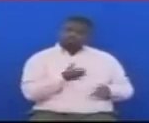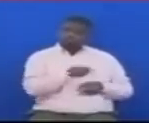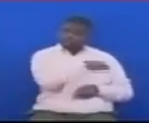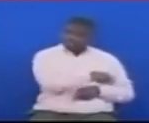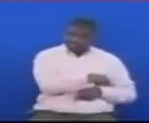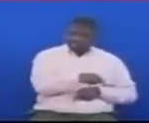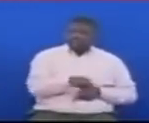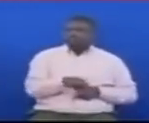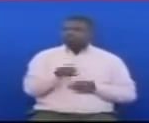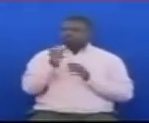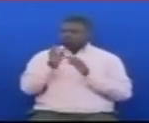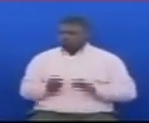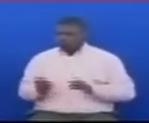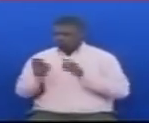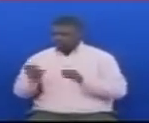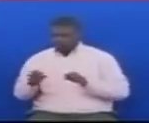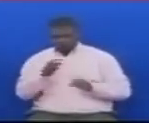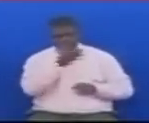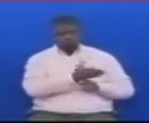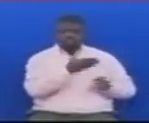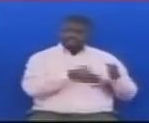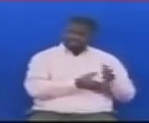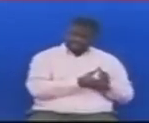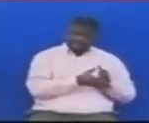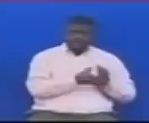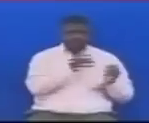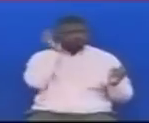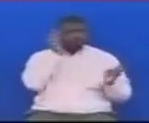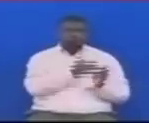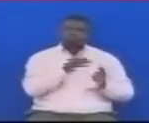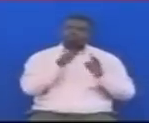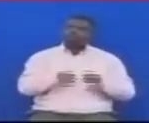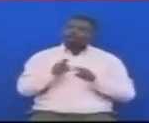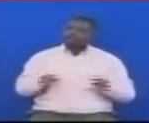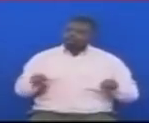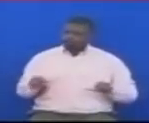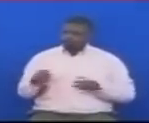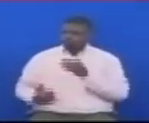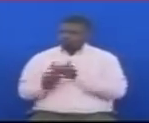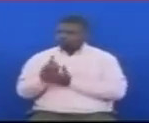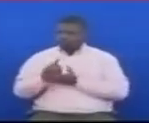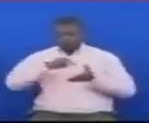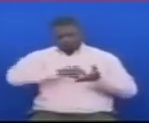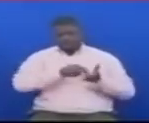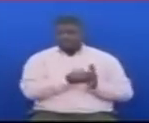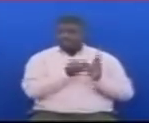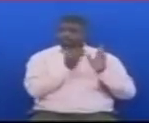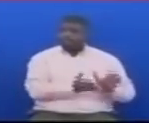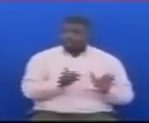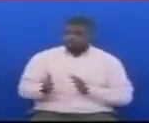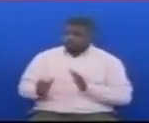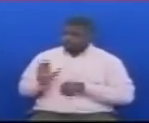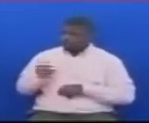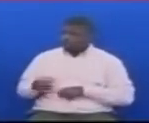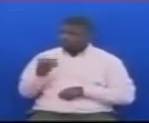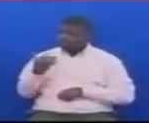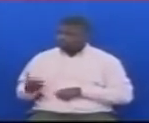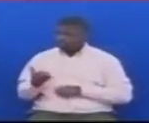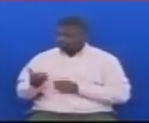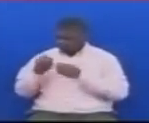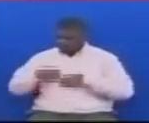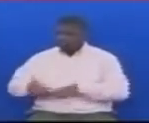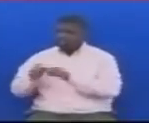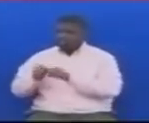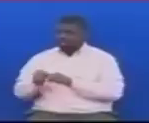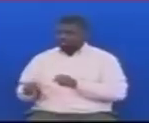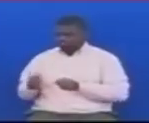na kujenga majengo ya mahakama nchini kulingana na mpango mkakati wa miaka mitano ambao umeendelea kutekeleza kwa awamu kutegemea na upatikanaji